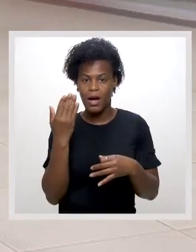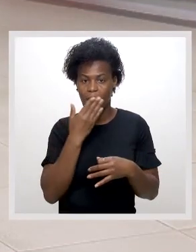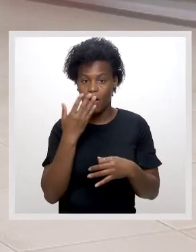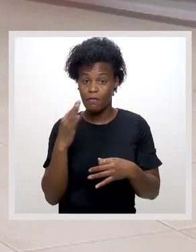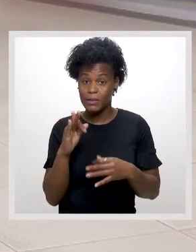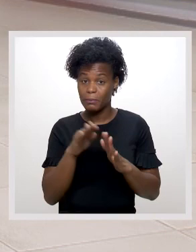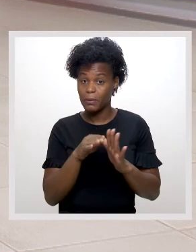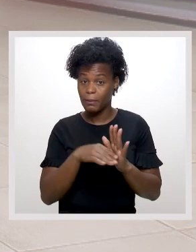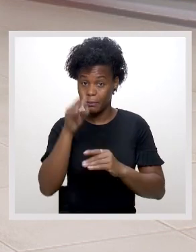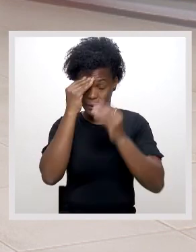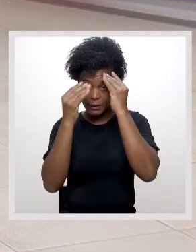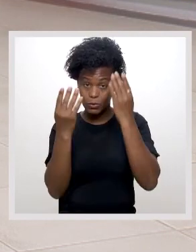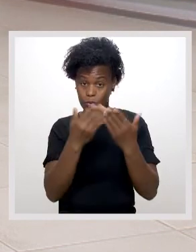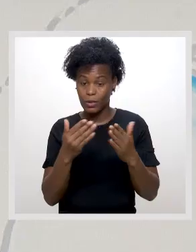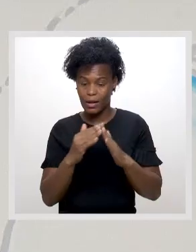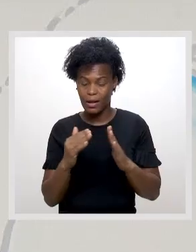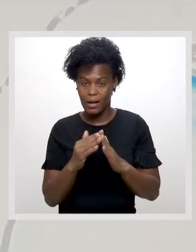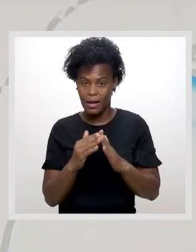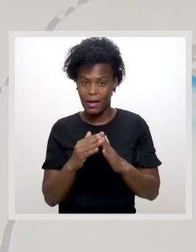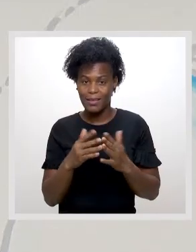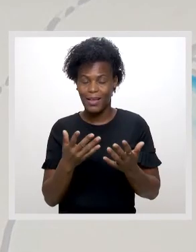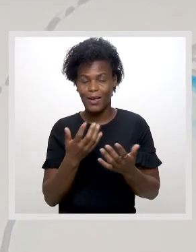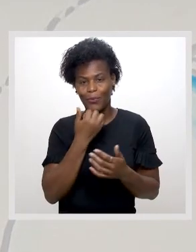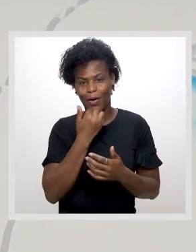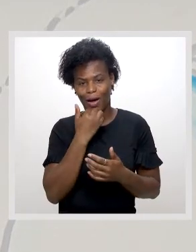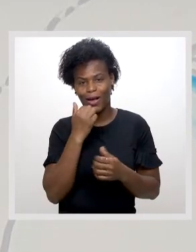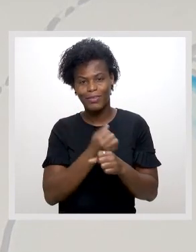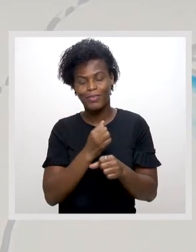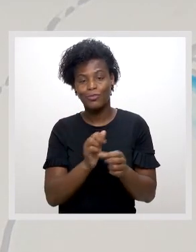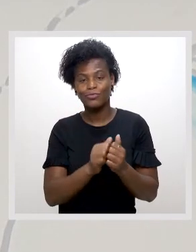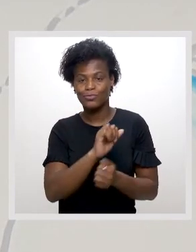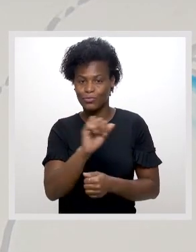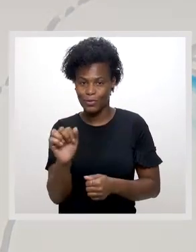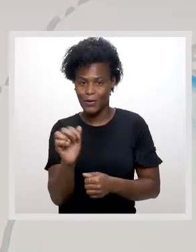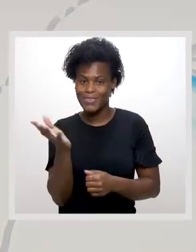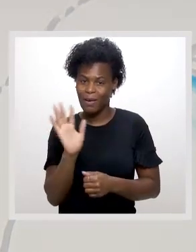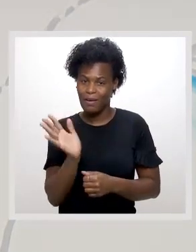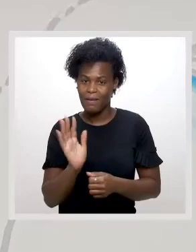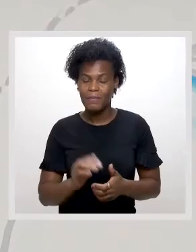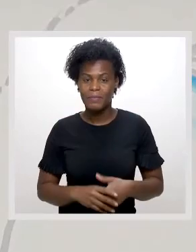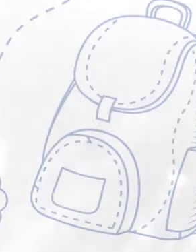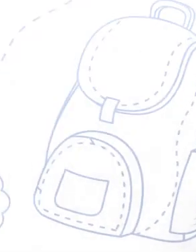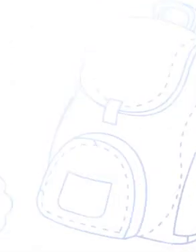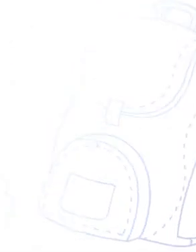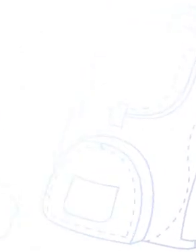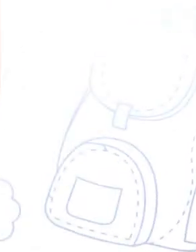du programme Aprender a Estudar em Casa. Ça a été un très grand plaisir de travailler avec toi. Au revoir.